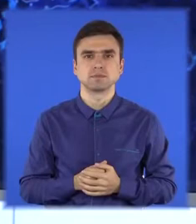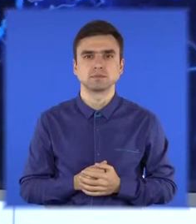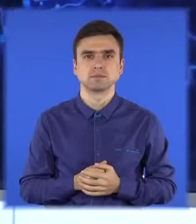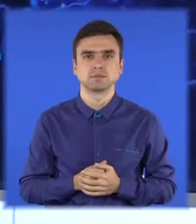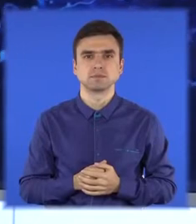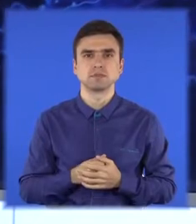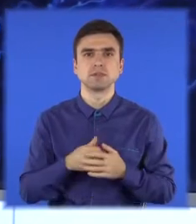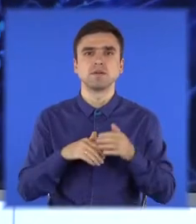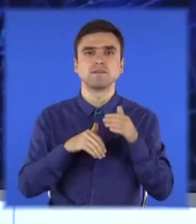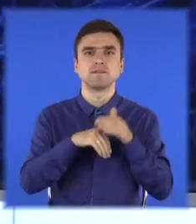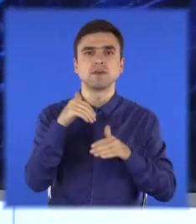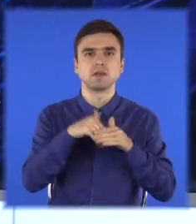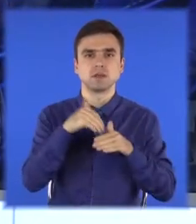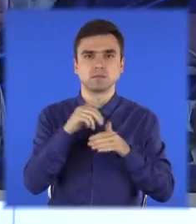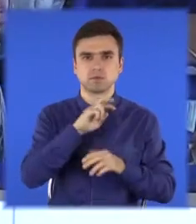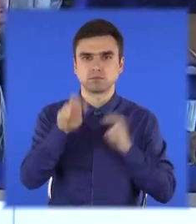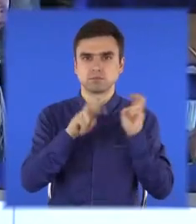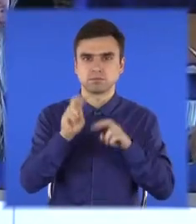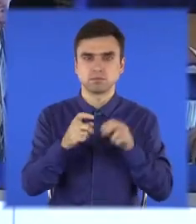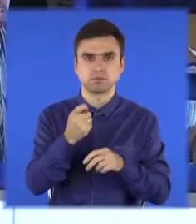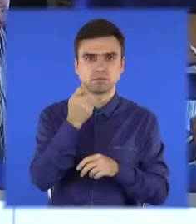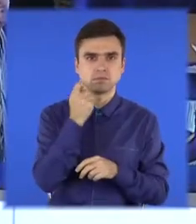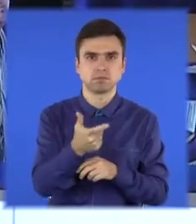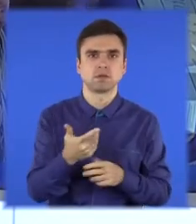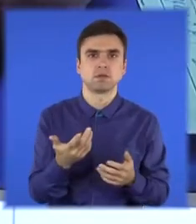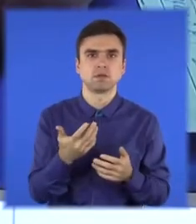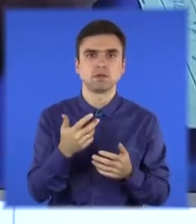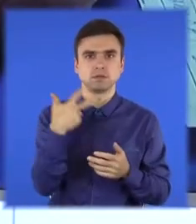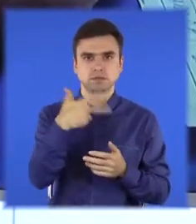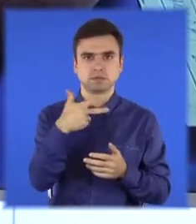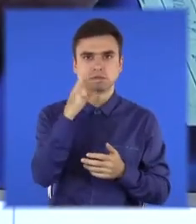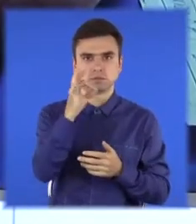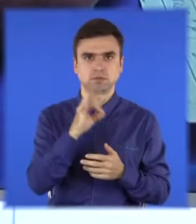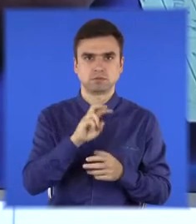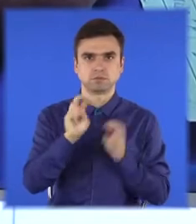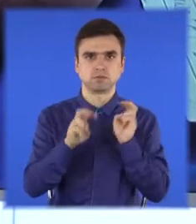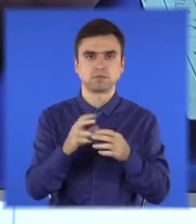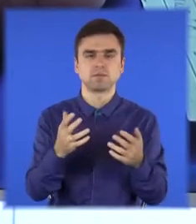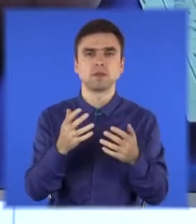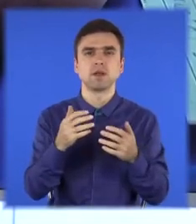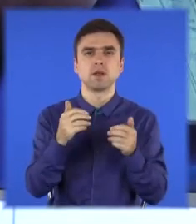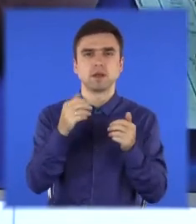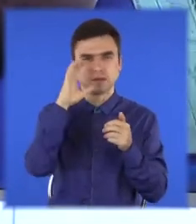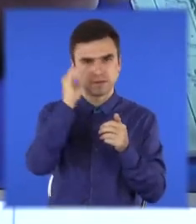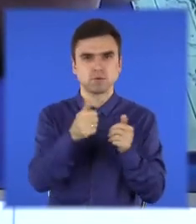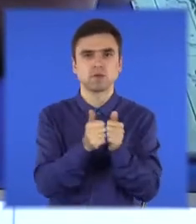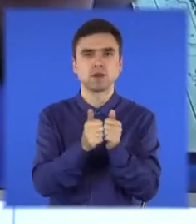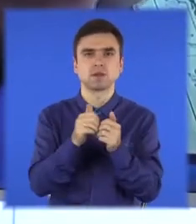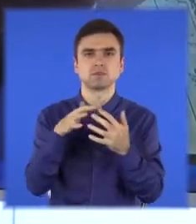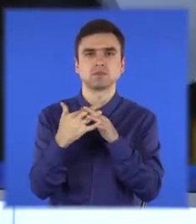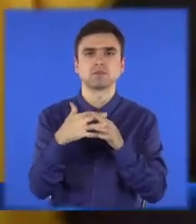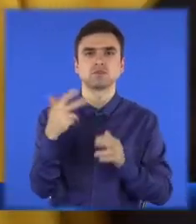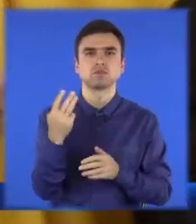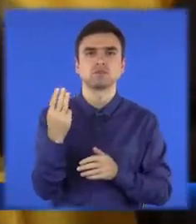Низька явка. Всього 30% людей прийшли проголосувати на виборах під Кривим Рогом. Там, у селищі міського типу